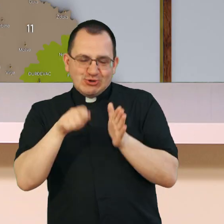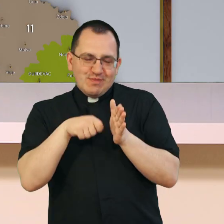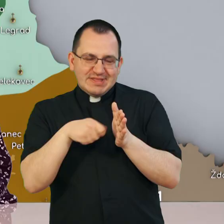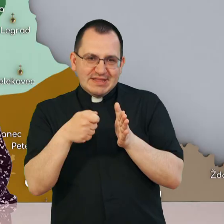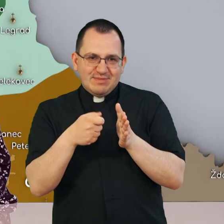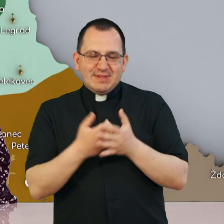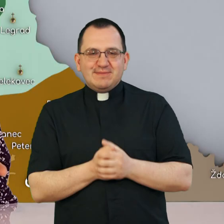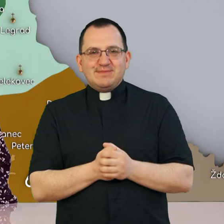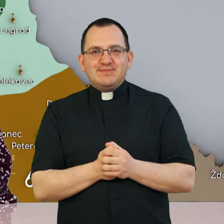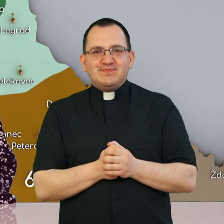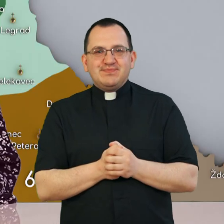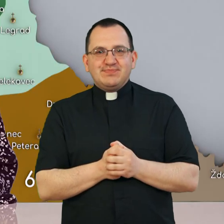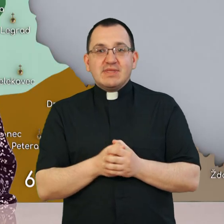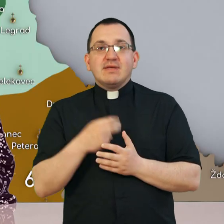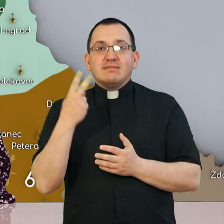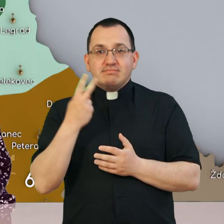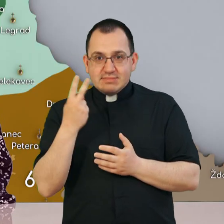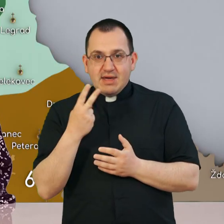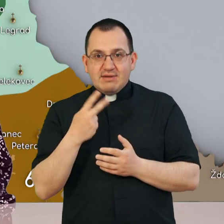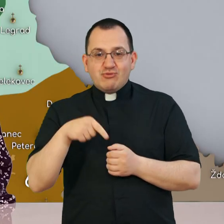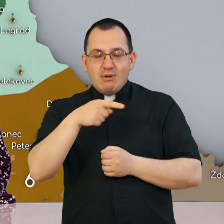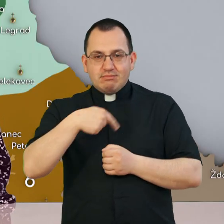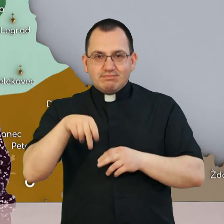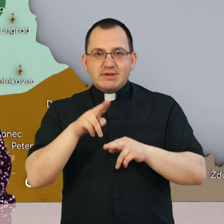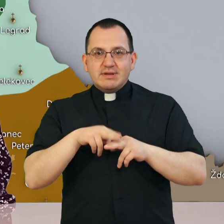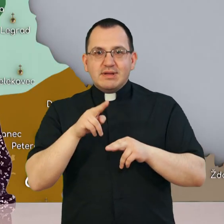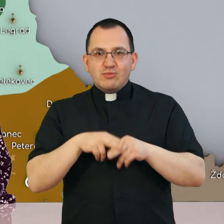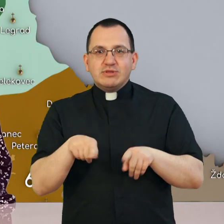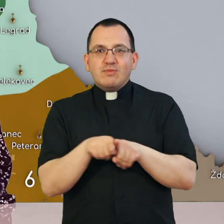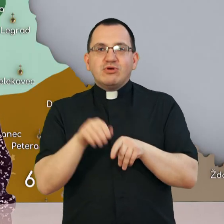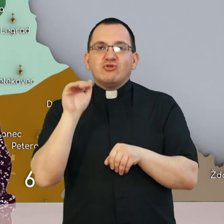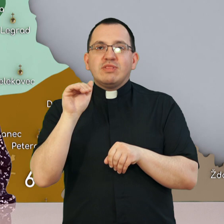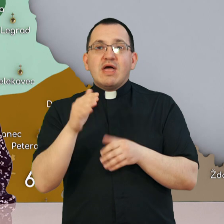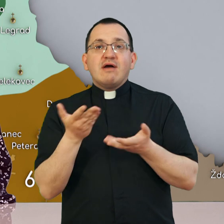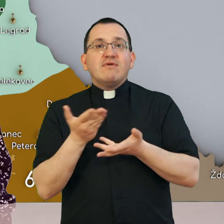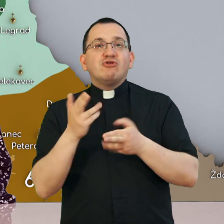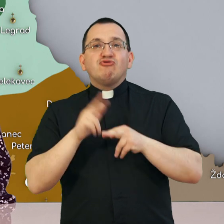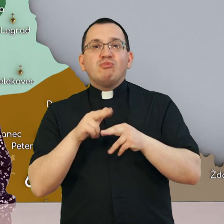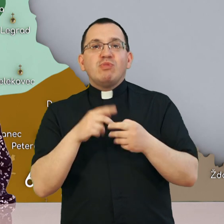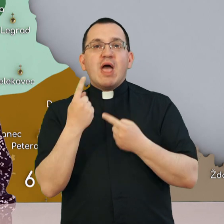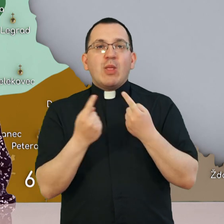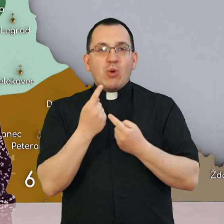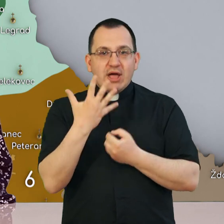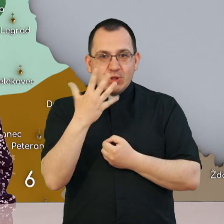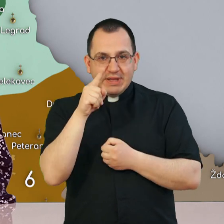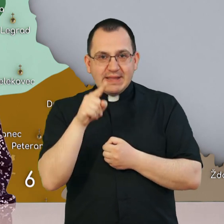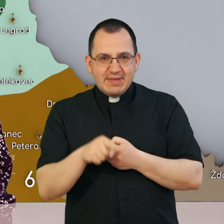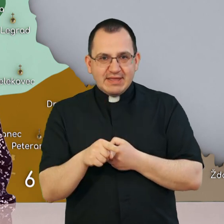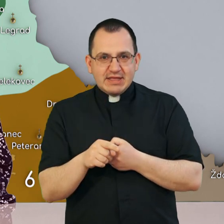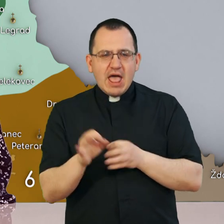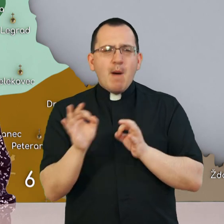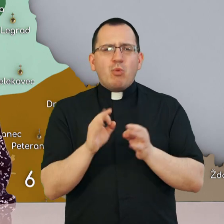vas. Naravno, u emisiji ćemo najaviti i događaje u našoj biskupiji u svibnju, a najznačajniji je